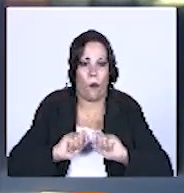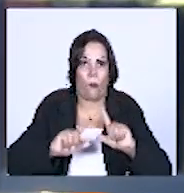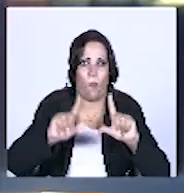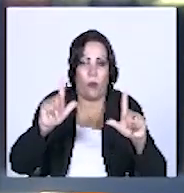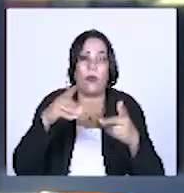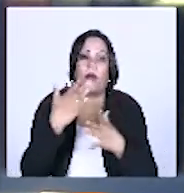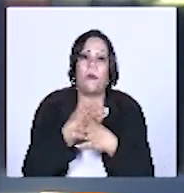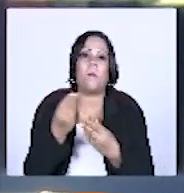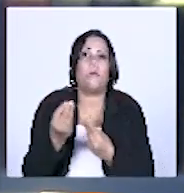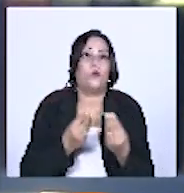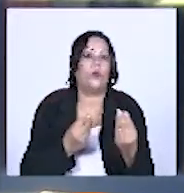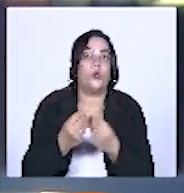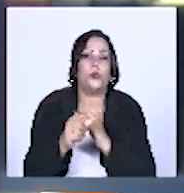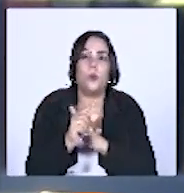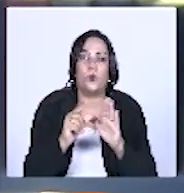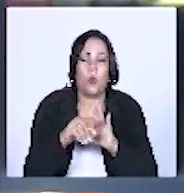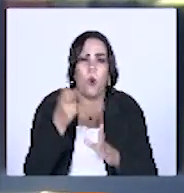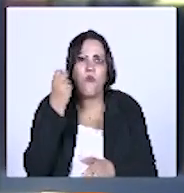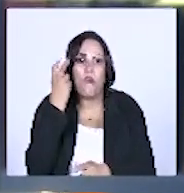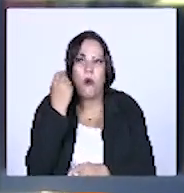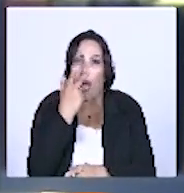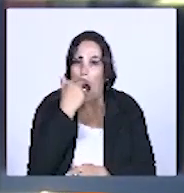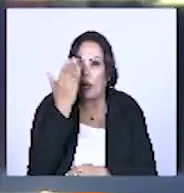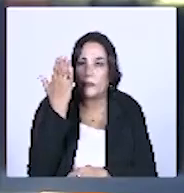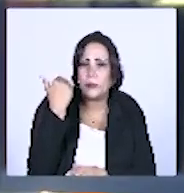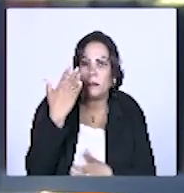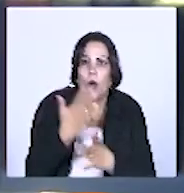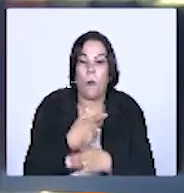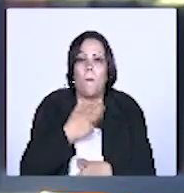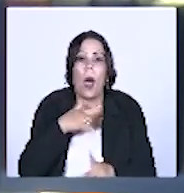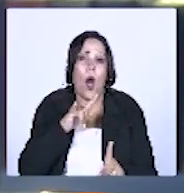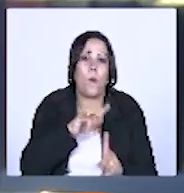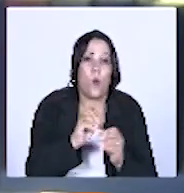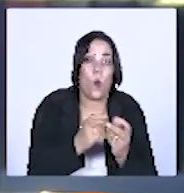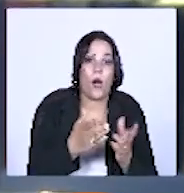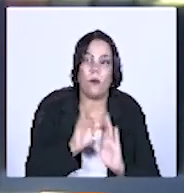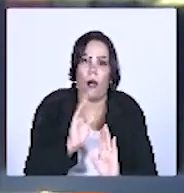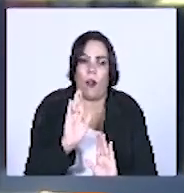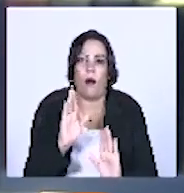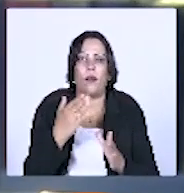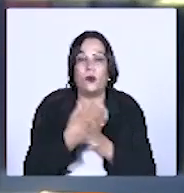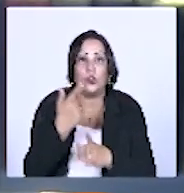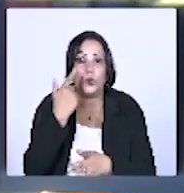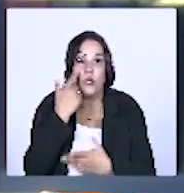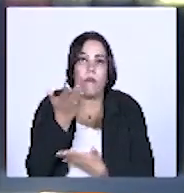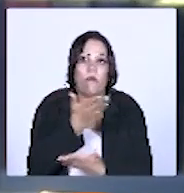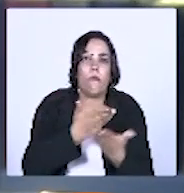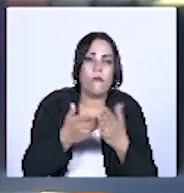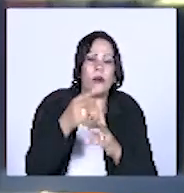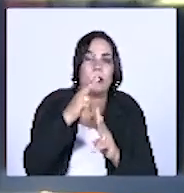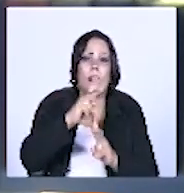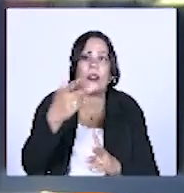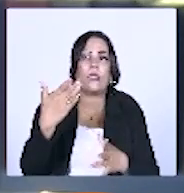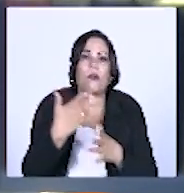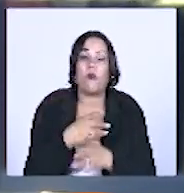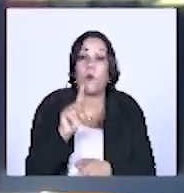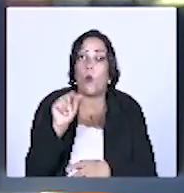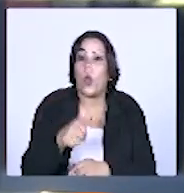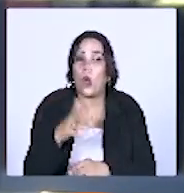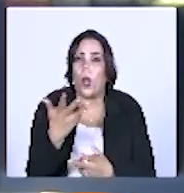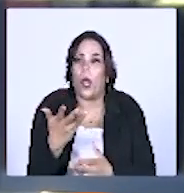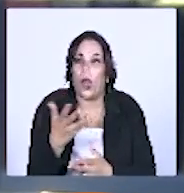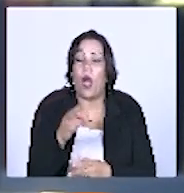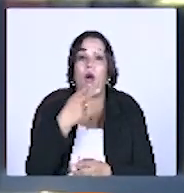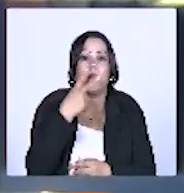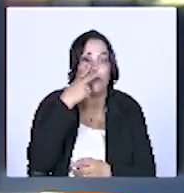مناقشه الموضوع ما فيش اي افكار مسبقه او تحيزات مسبقه هينا قش وجهات النظر المختلفه المزايا العيوب